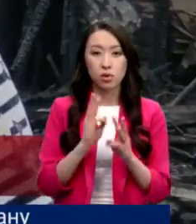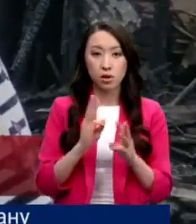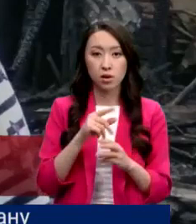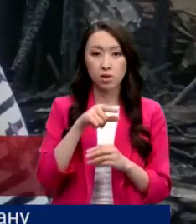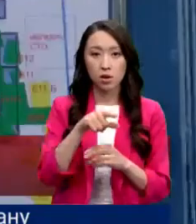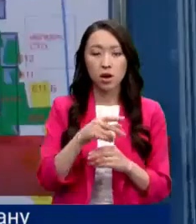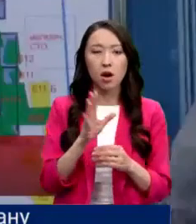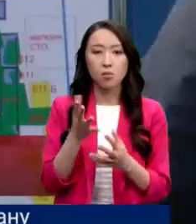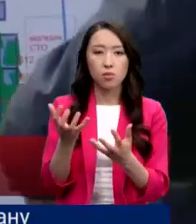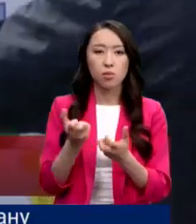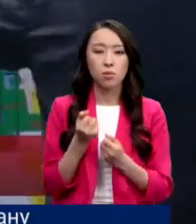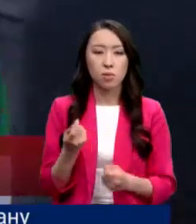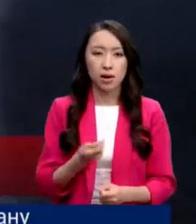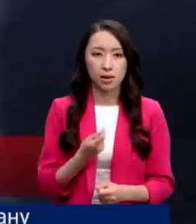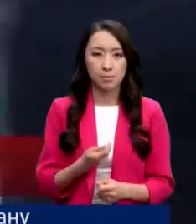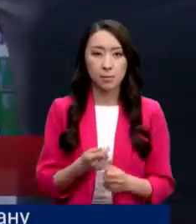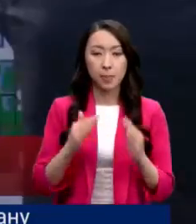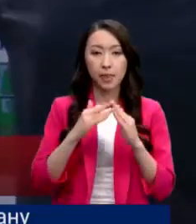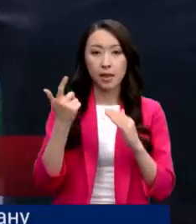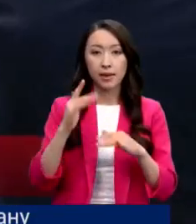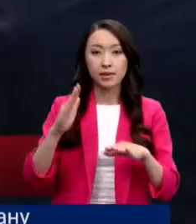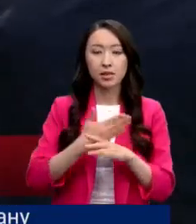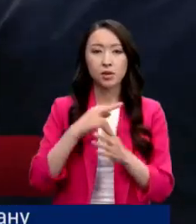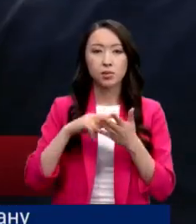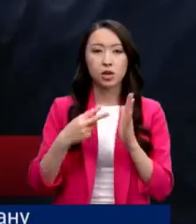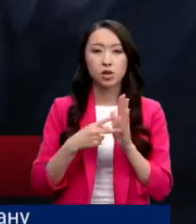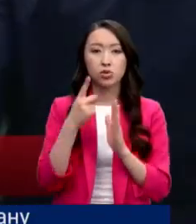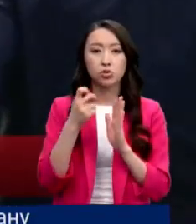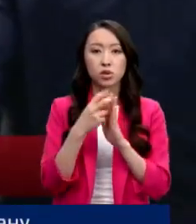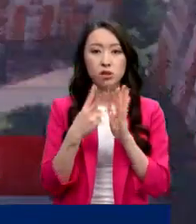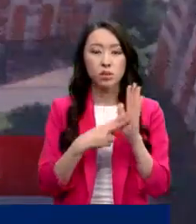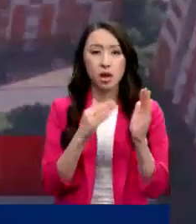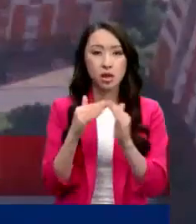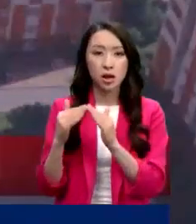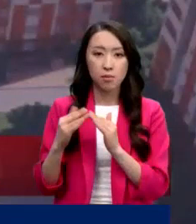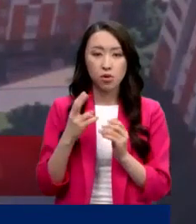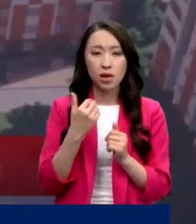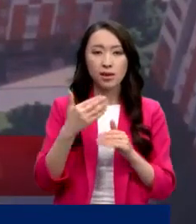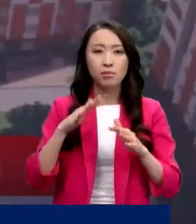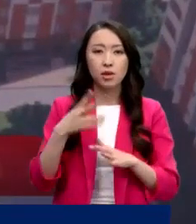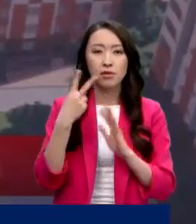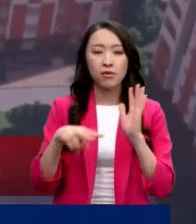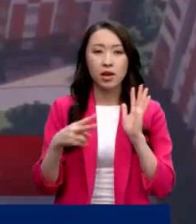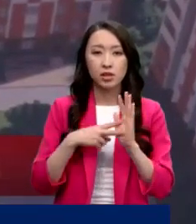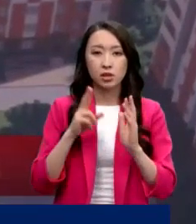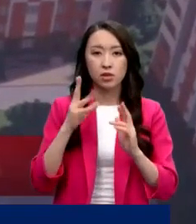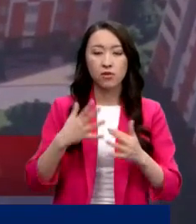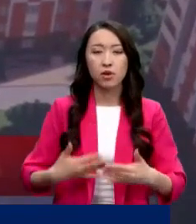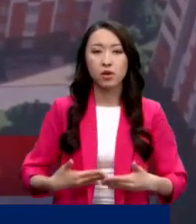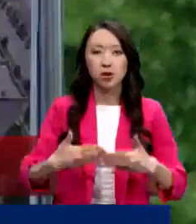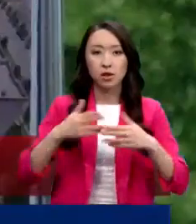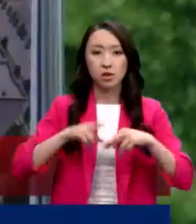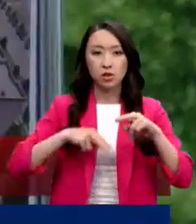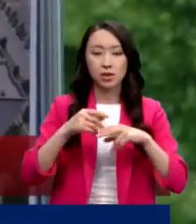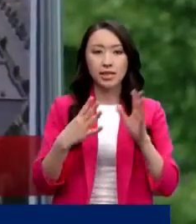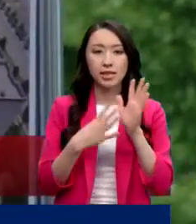получат очень мало. Снести в частном секторе планируют 117 домов. На их месте появится 27 жилых высоток. Из них строительство